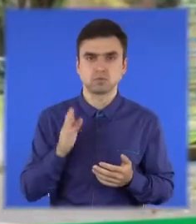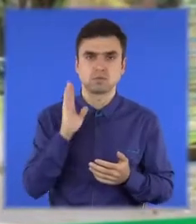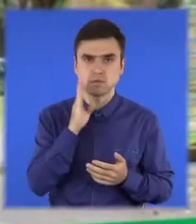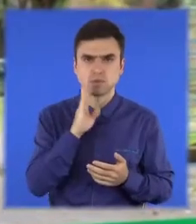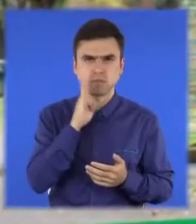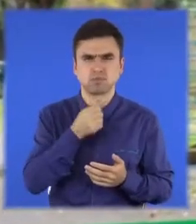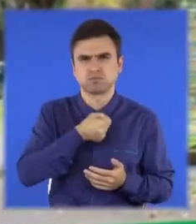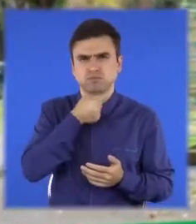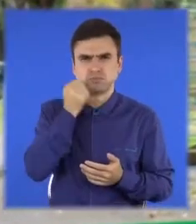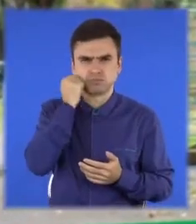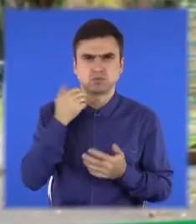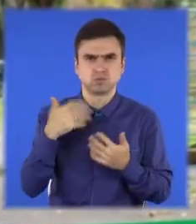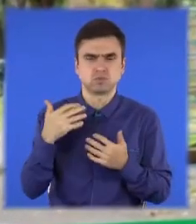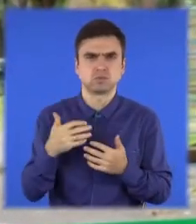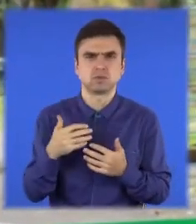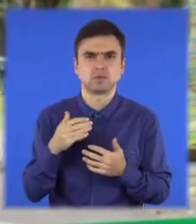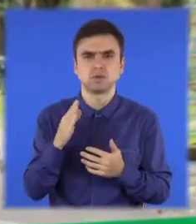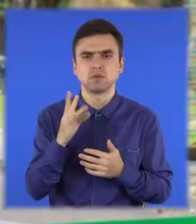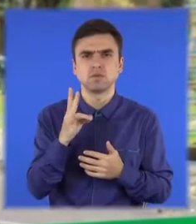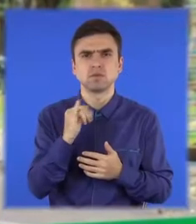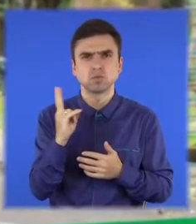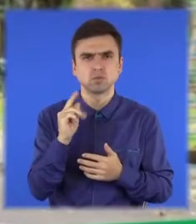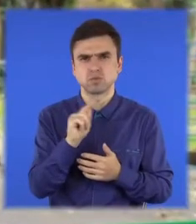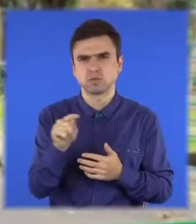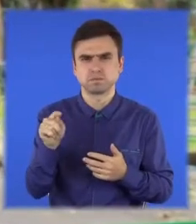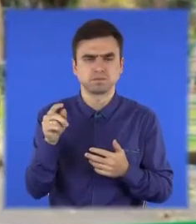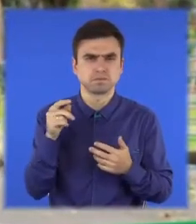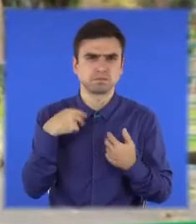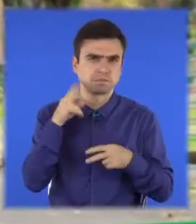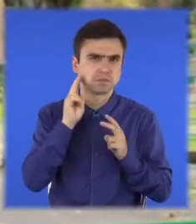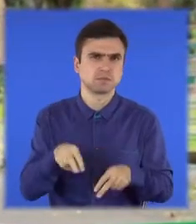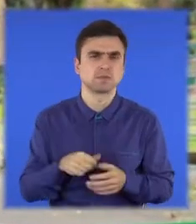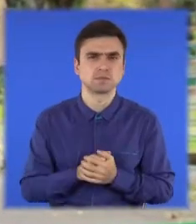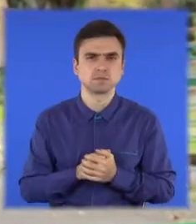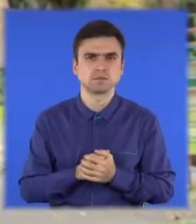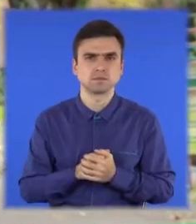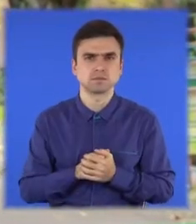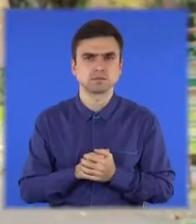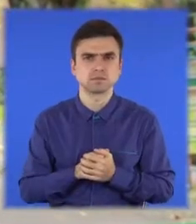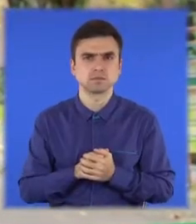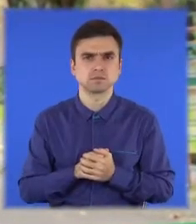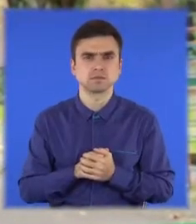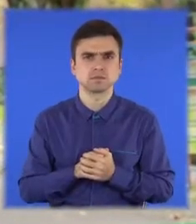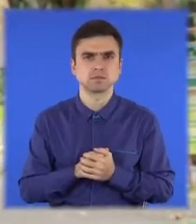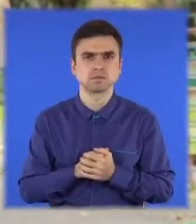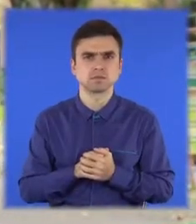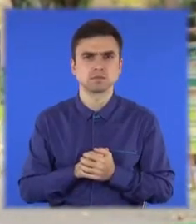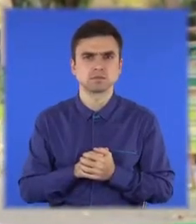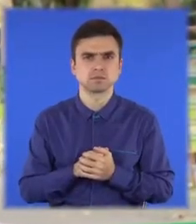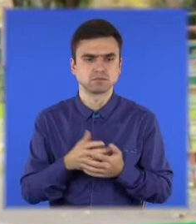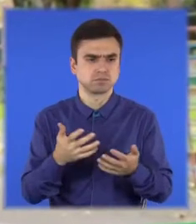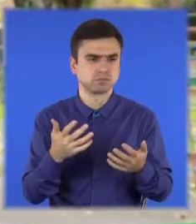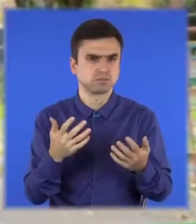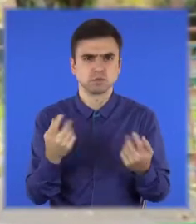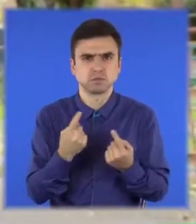така вже була. Внуки, я не знаю, ну. Ну, вдвоєм, так, да, проживали? Так, да, вдвоєм проживали. Ну, а яка